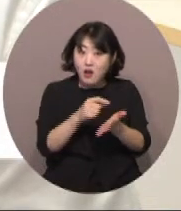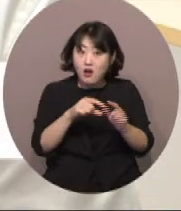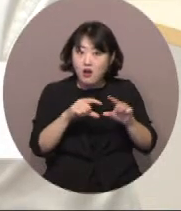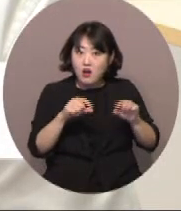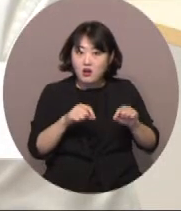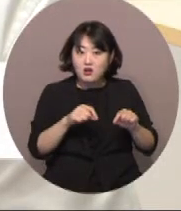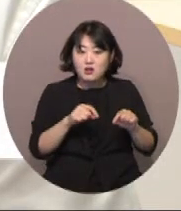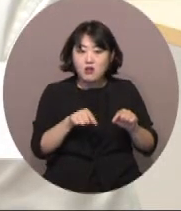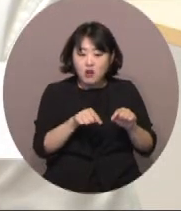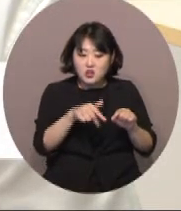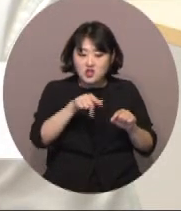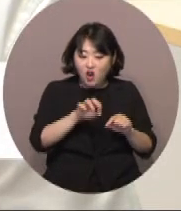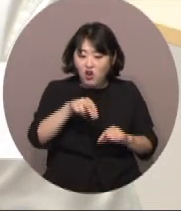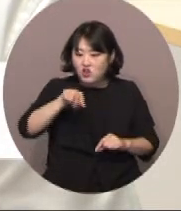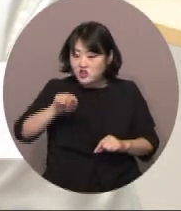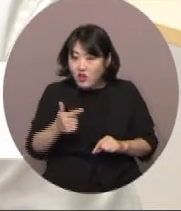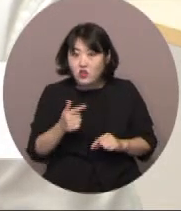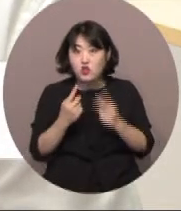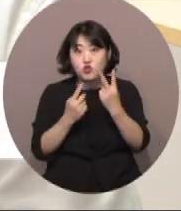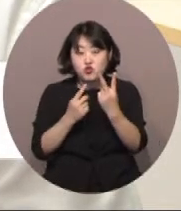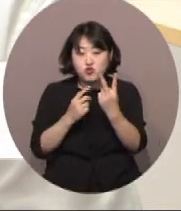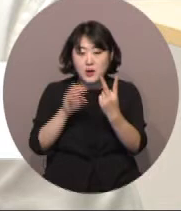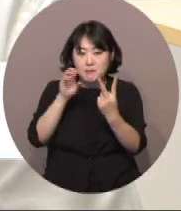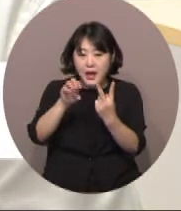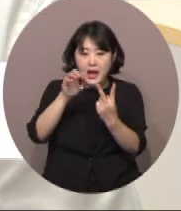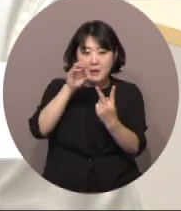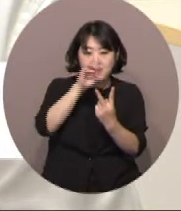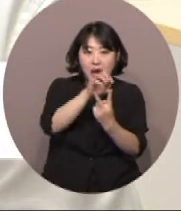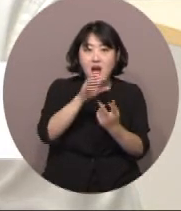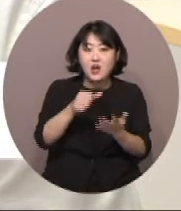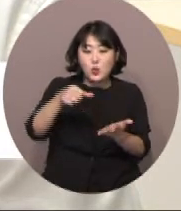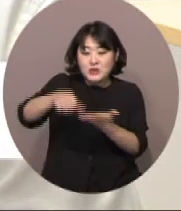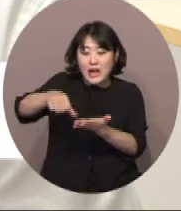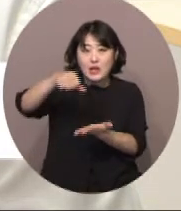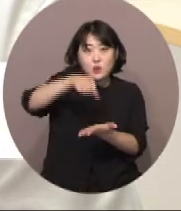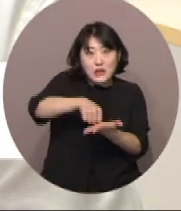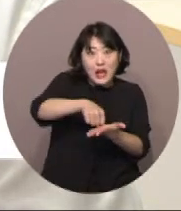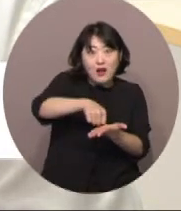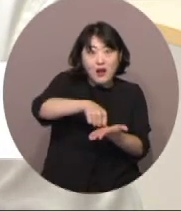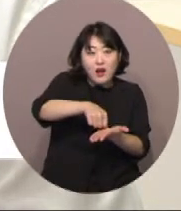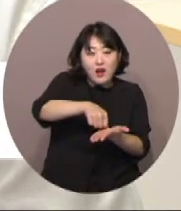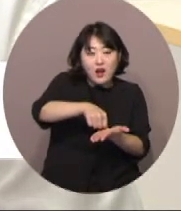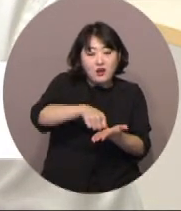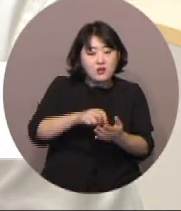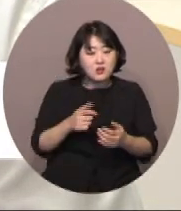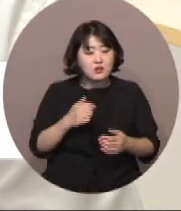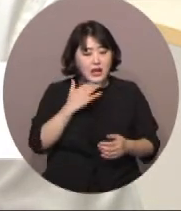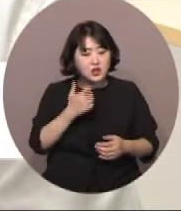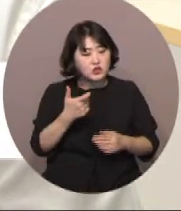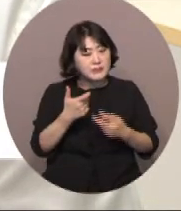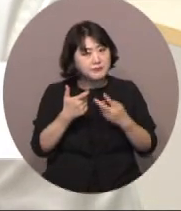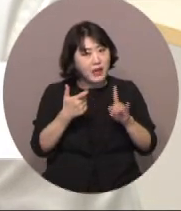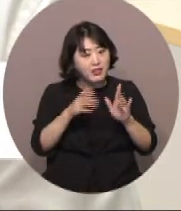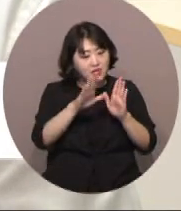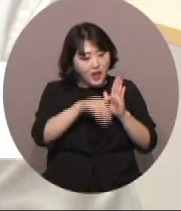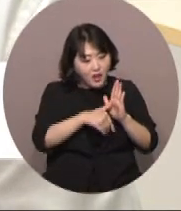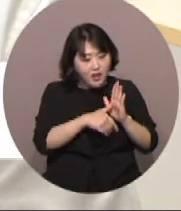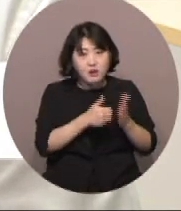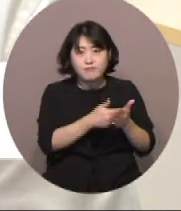정선이라는 두 글자를 각각 따로따로 도장으로 찍었습니다. 60대 겸재 정선이